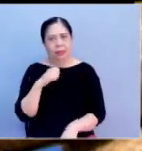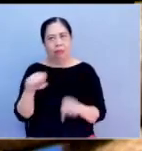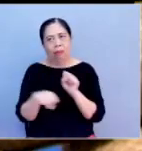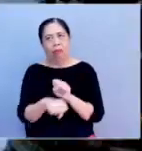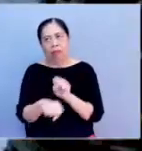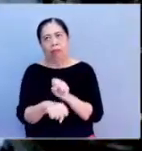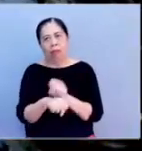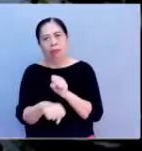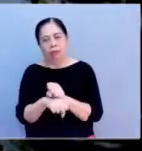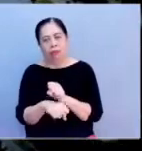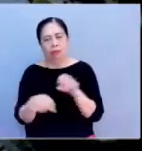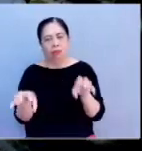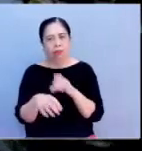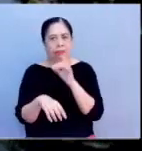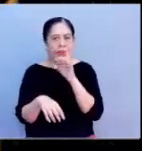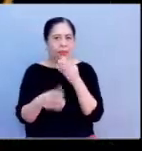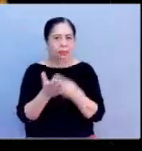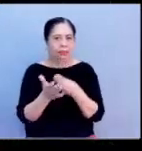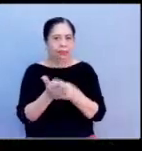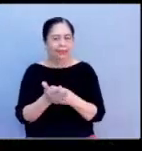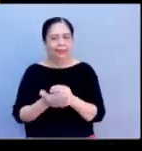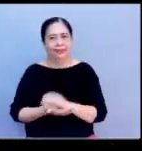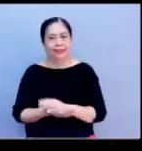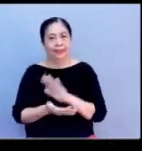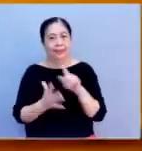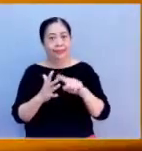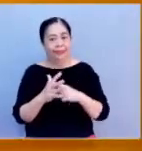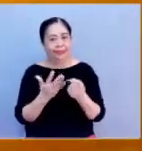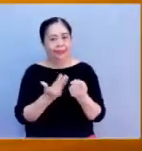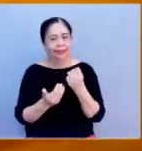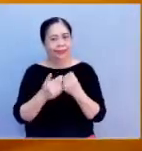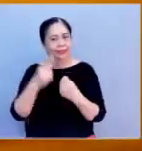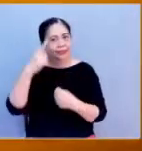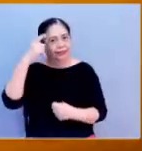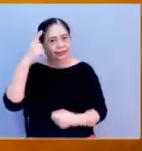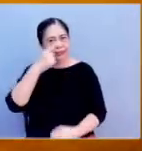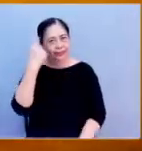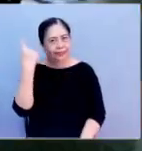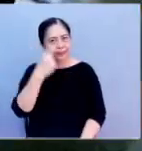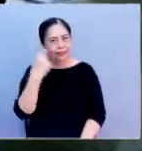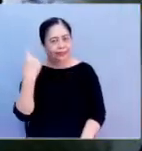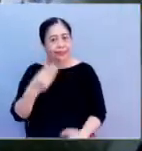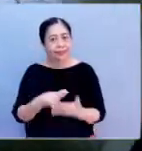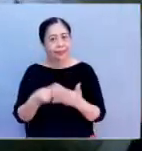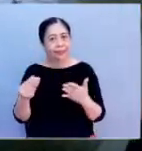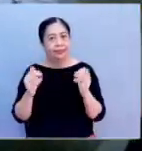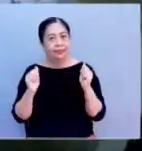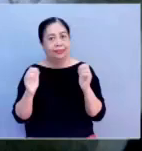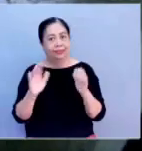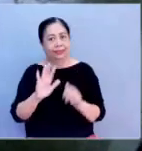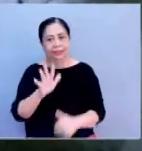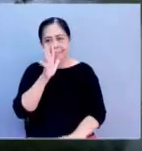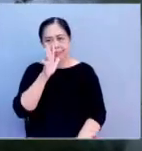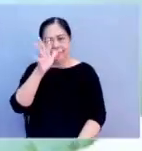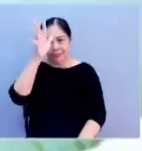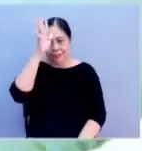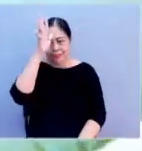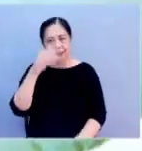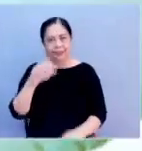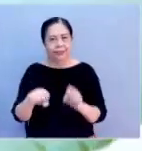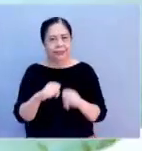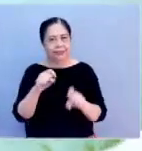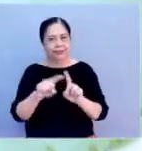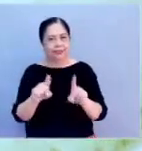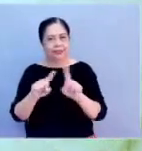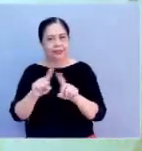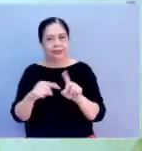sa pera. Nagsimula ang lahat sa simpleng pangarap ni Zedric, ang mabilhan ng aircon ang mga magulang. Kaya't iba't ibang racket